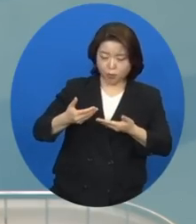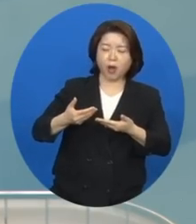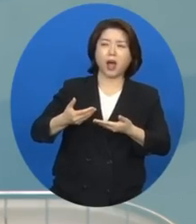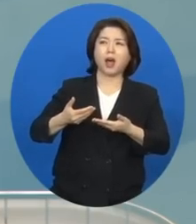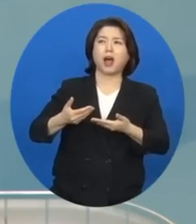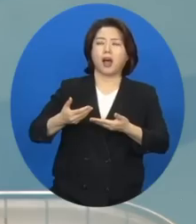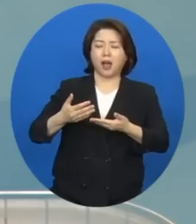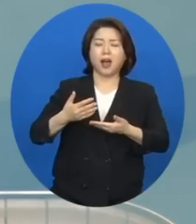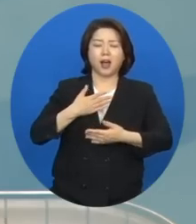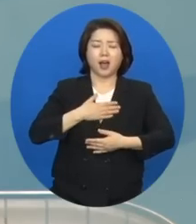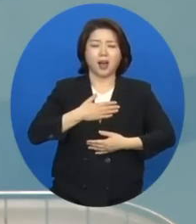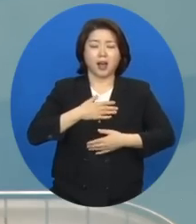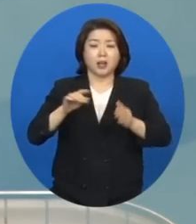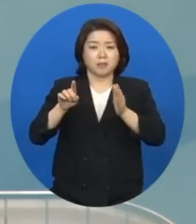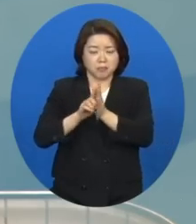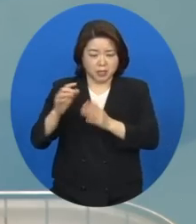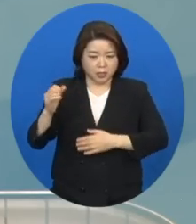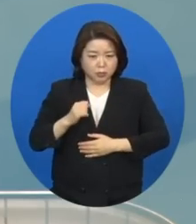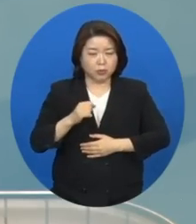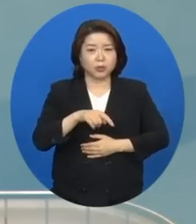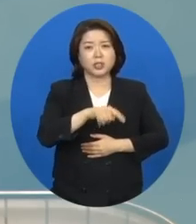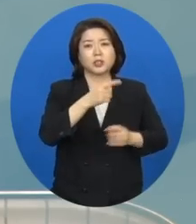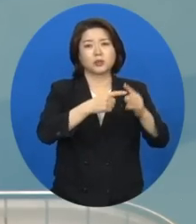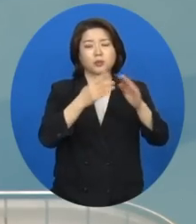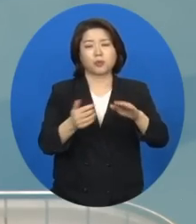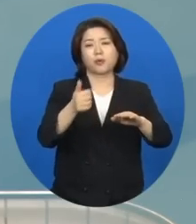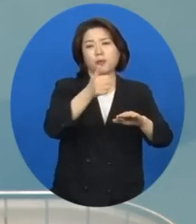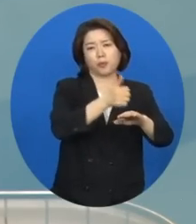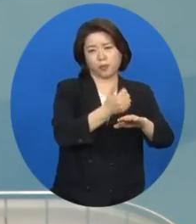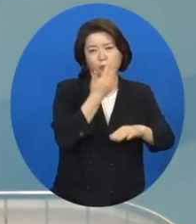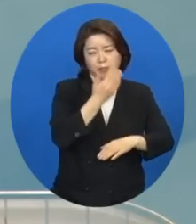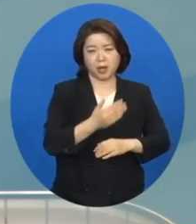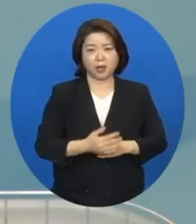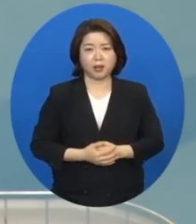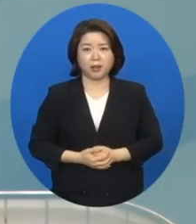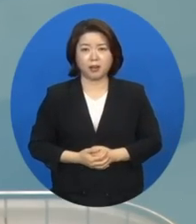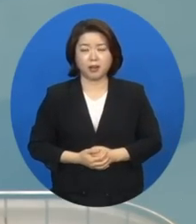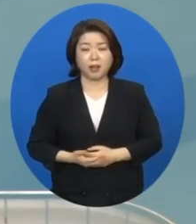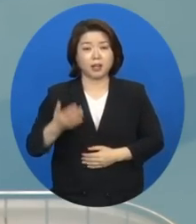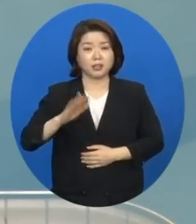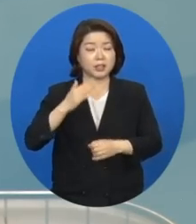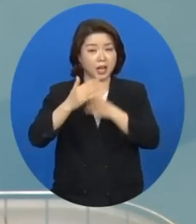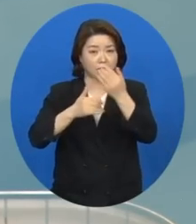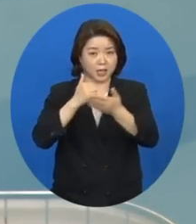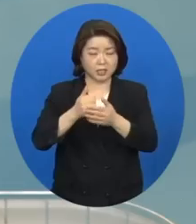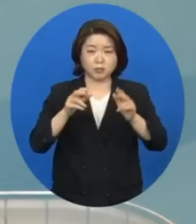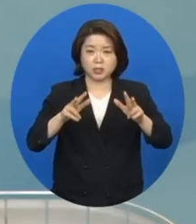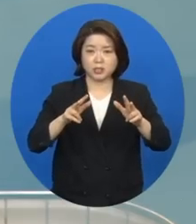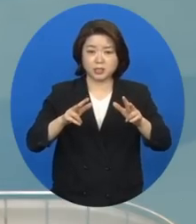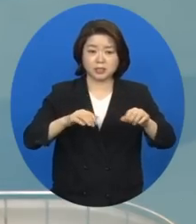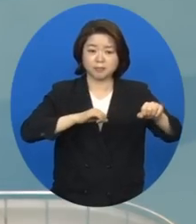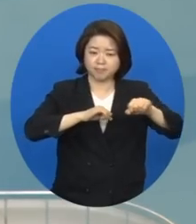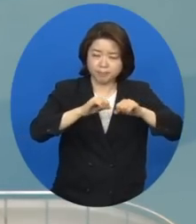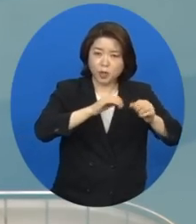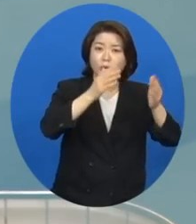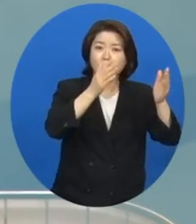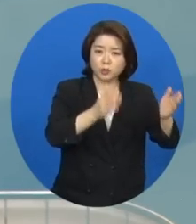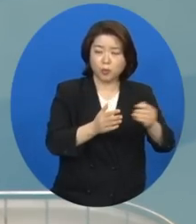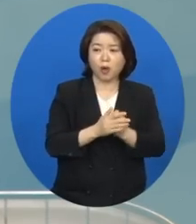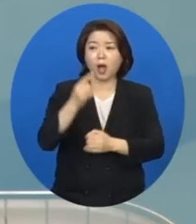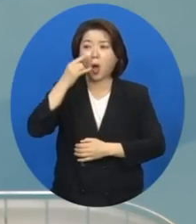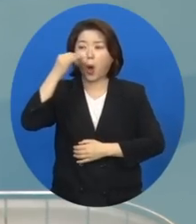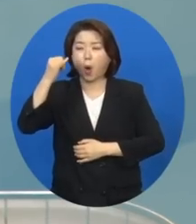믿음으로 이 선한목자교회에 부임할 수 있었습니다. 근데 하나님께서는요, 제가 지금 사역하는 동안